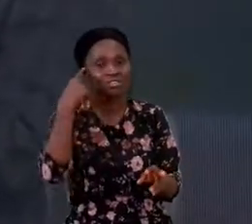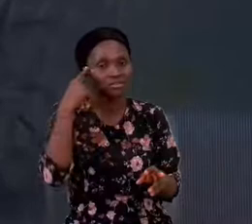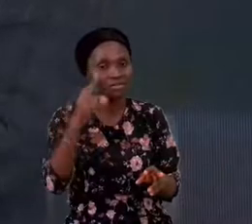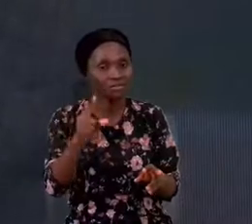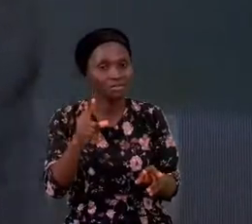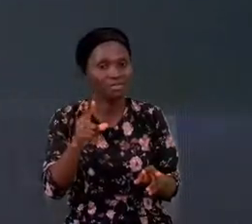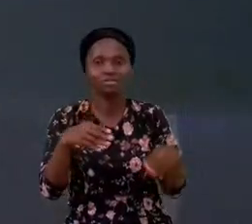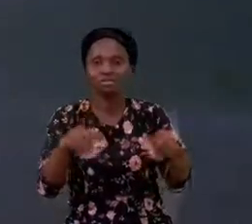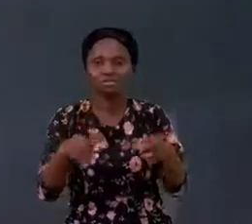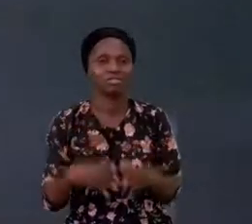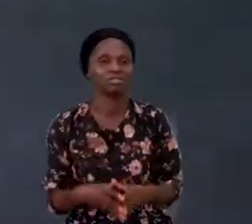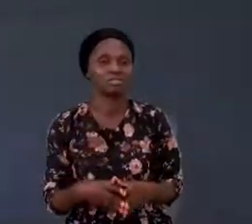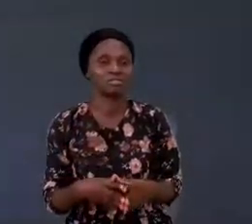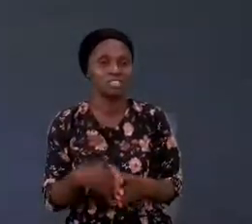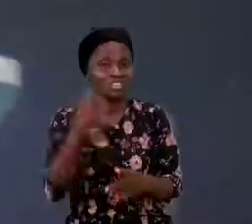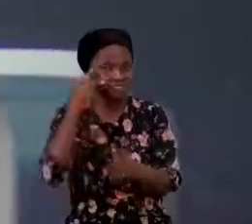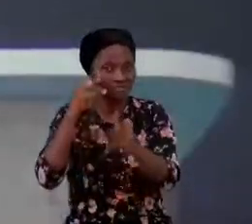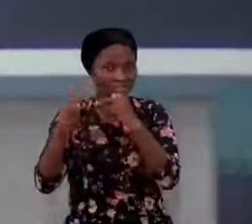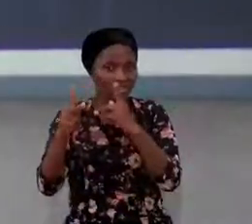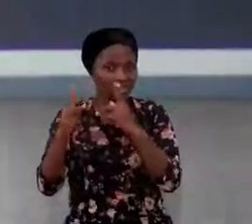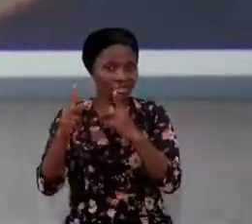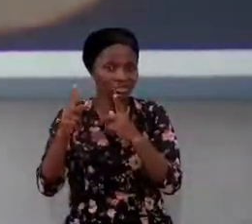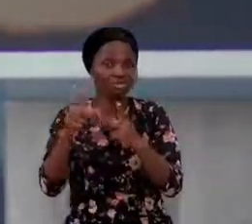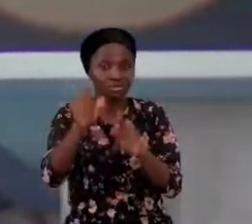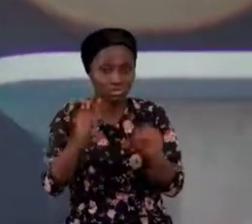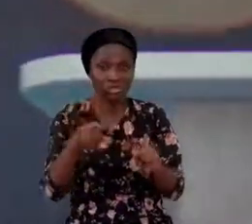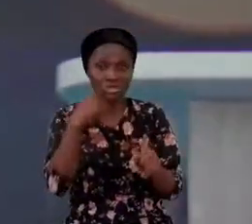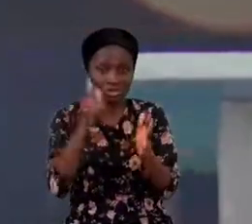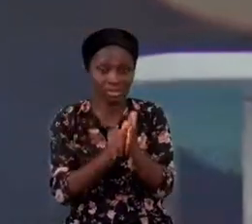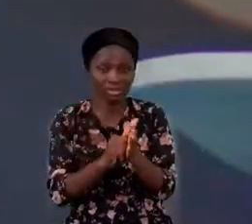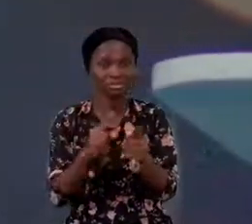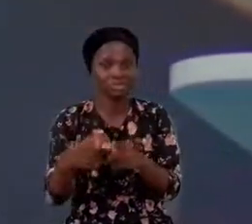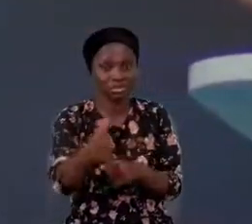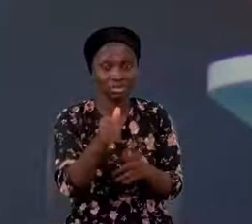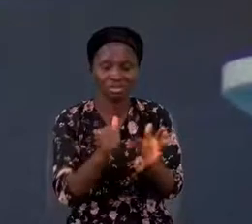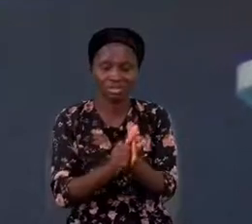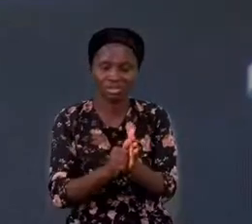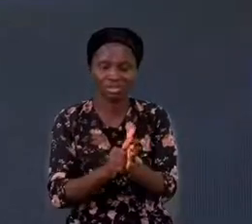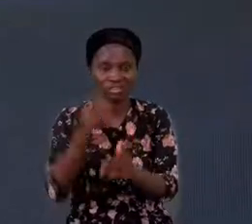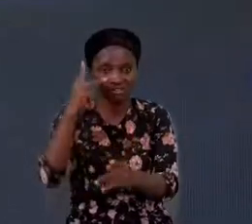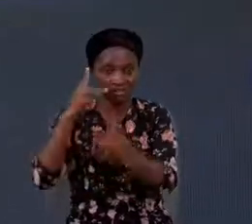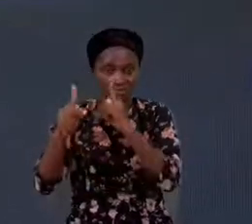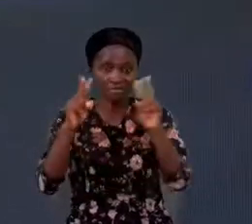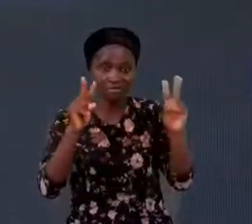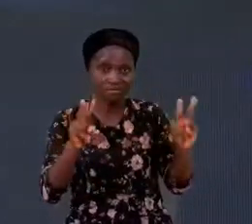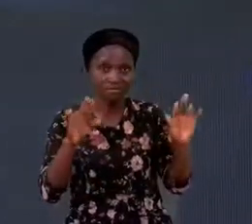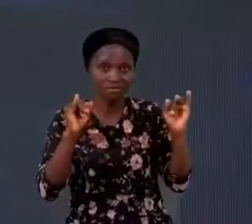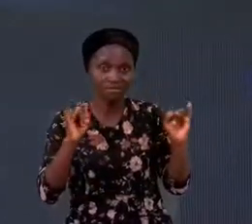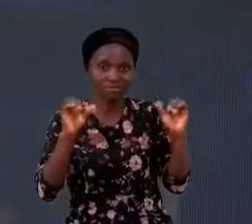vendre. La capacité à ne pas vendre. La force à ne pas vendre.